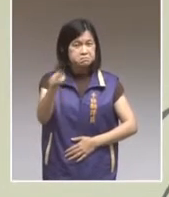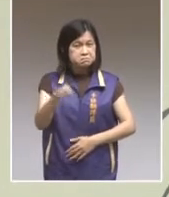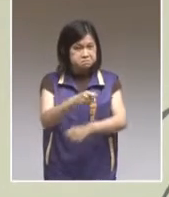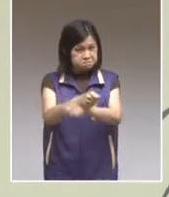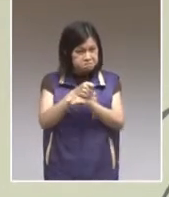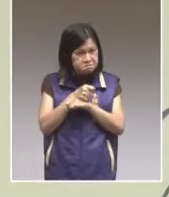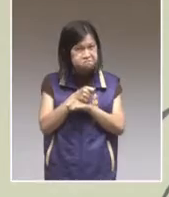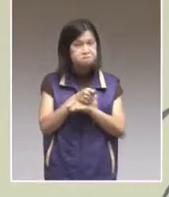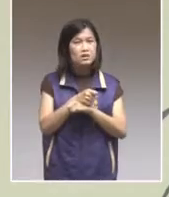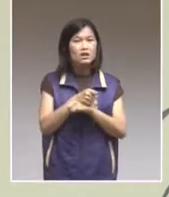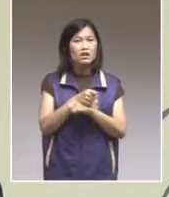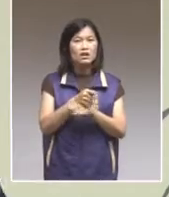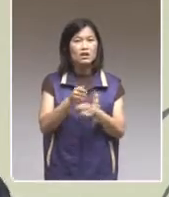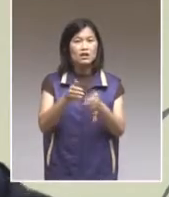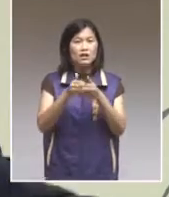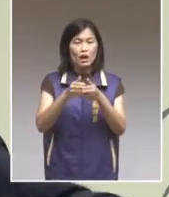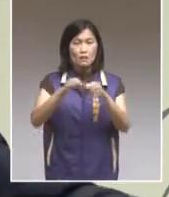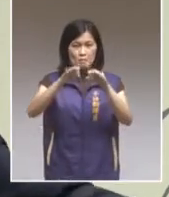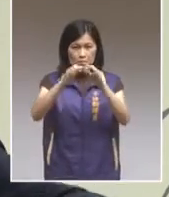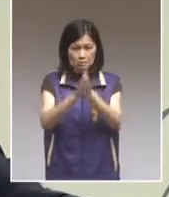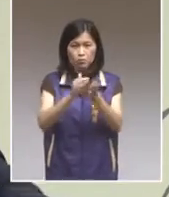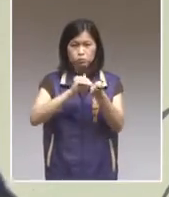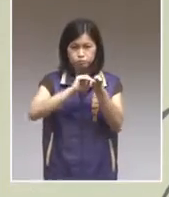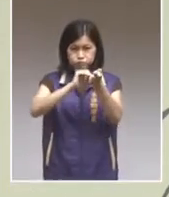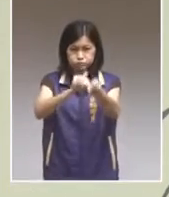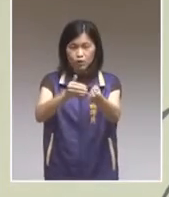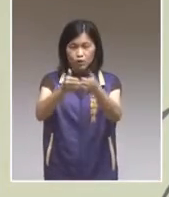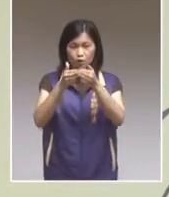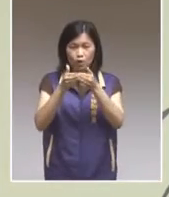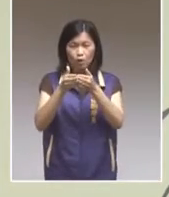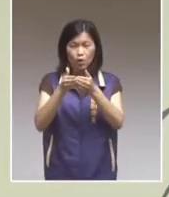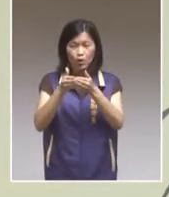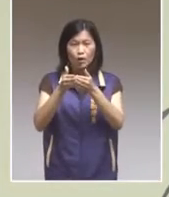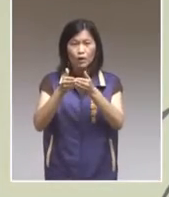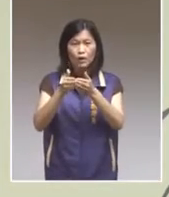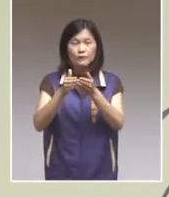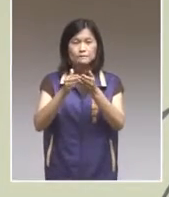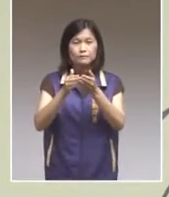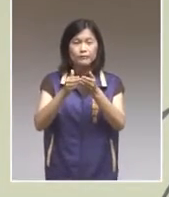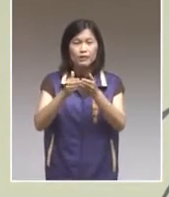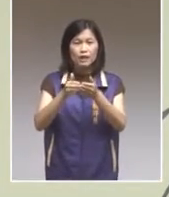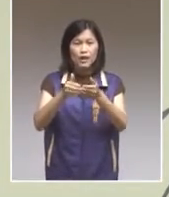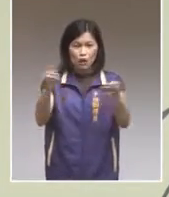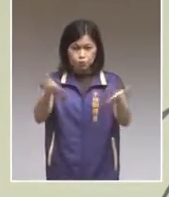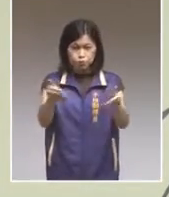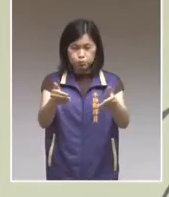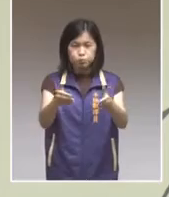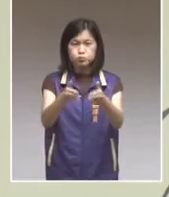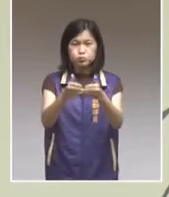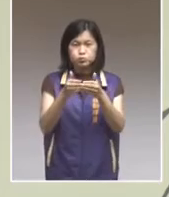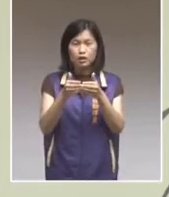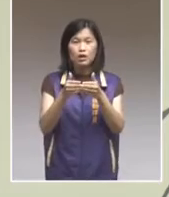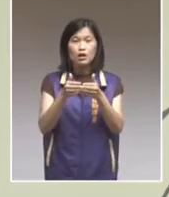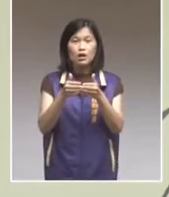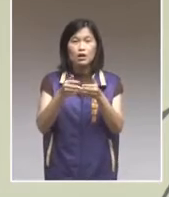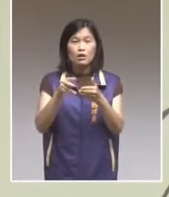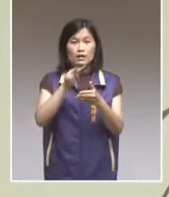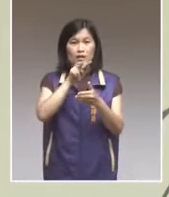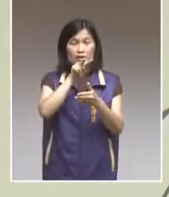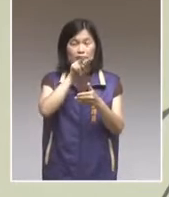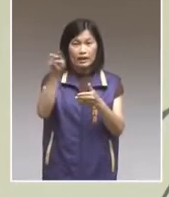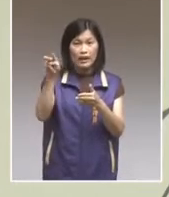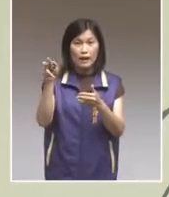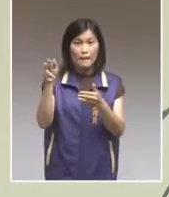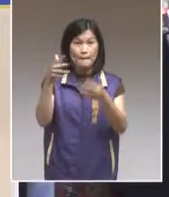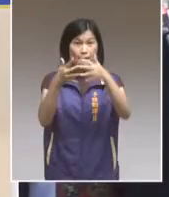忽，要立刻就医哈，去寻求治疗。那我们如果看美国的数